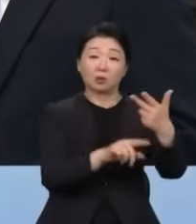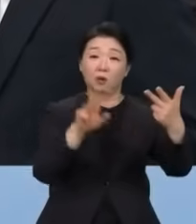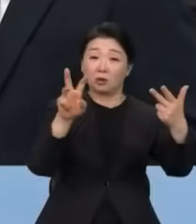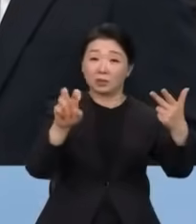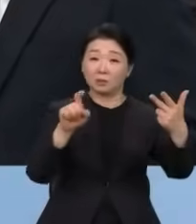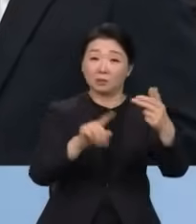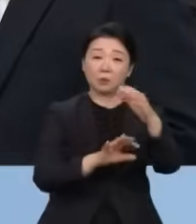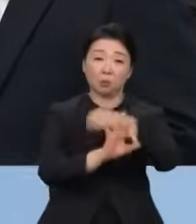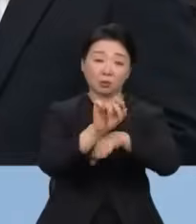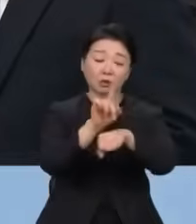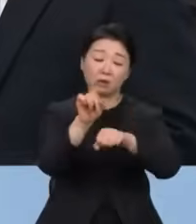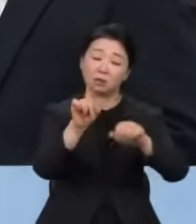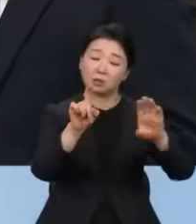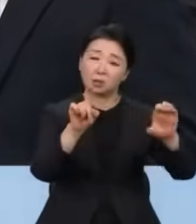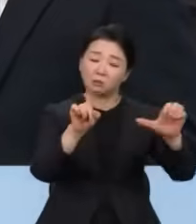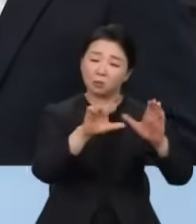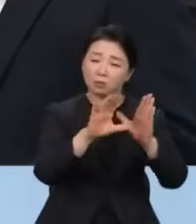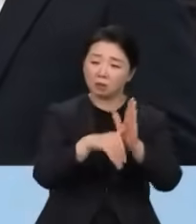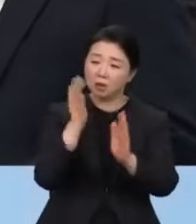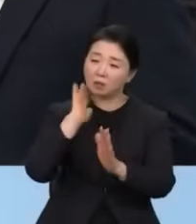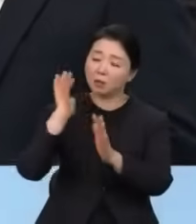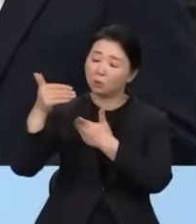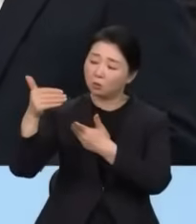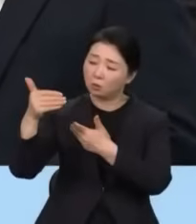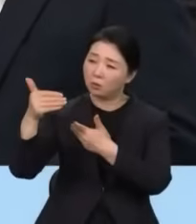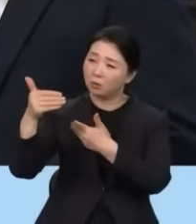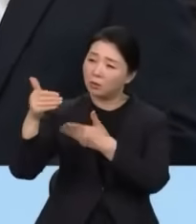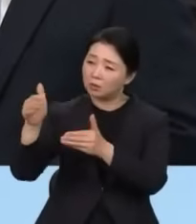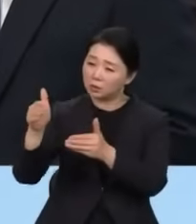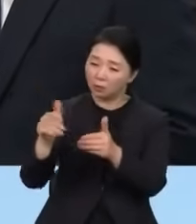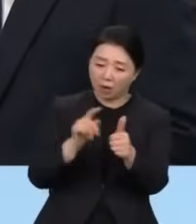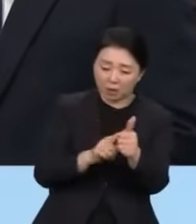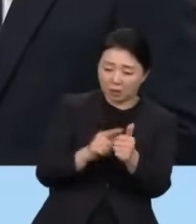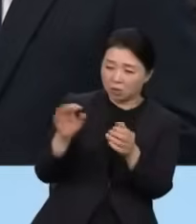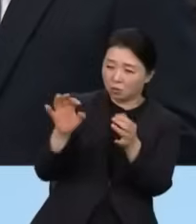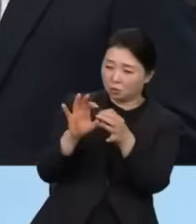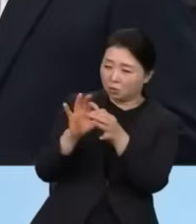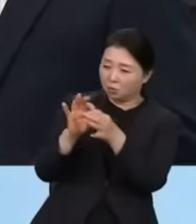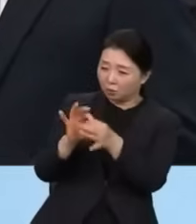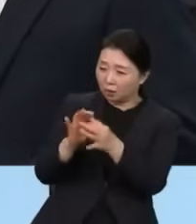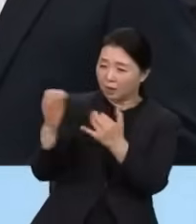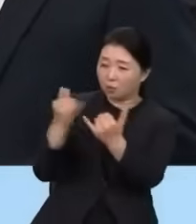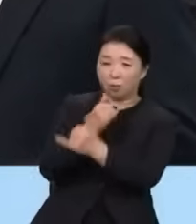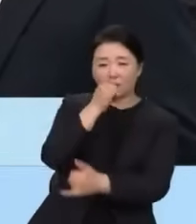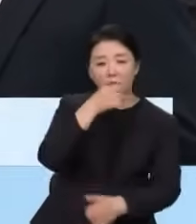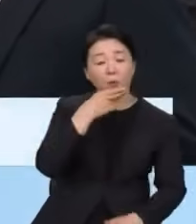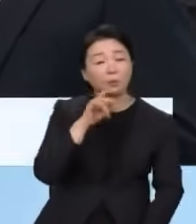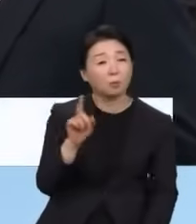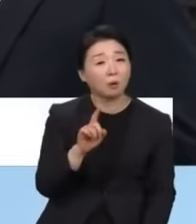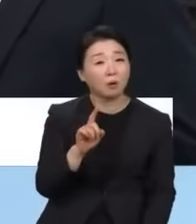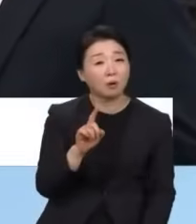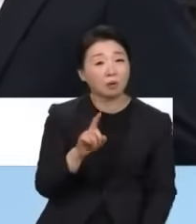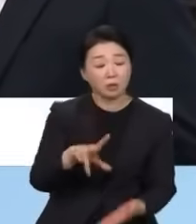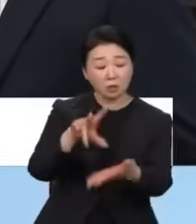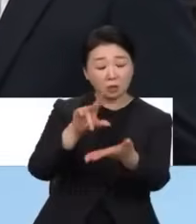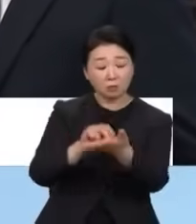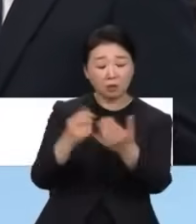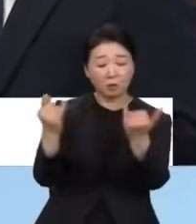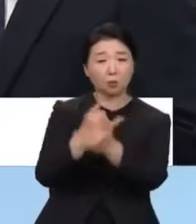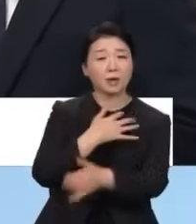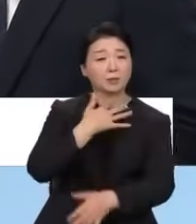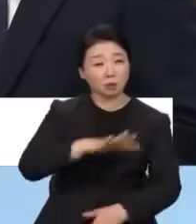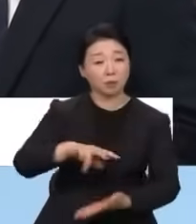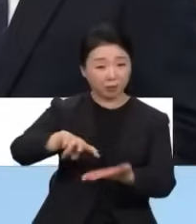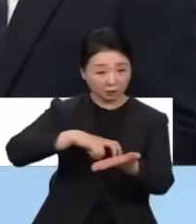11시 45분에 과연 대통령실과 통화가 있었느냐 하는 점입니다. 이 문제를 물어봤더니 이 문제로 통화한 적이 없다 이렇게